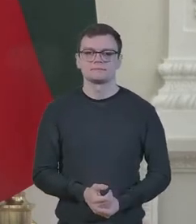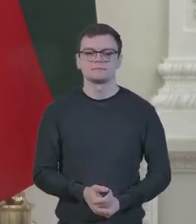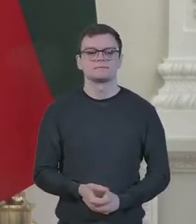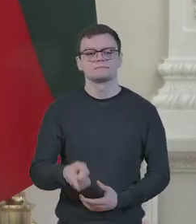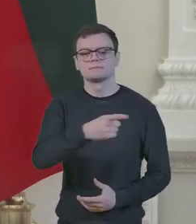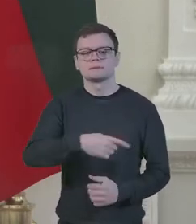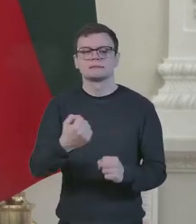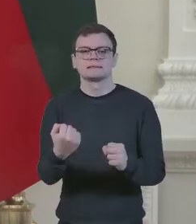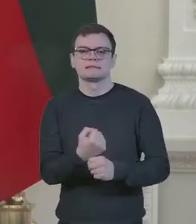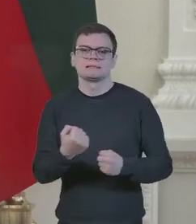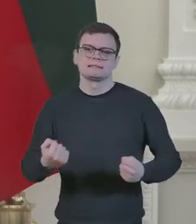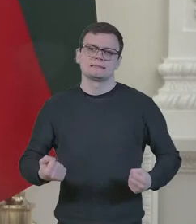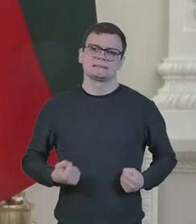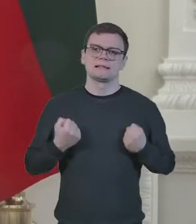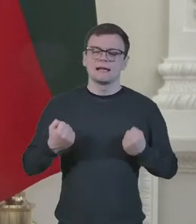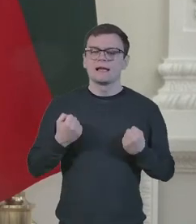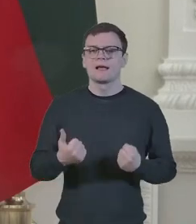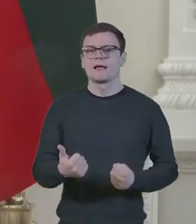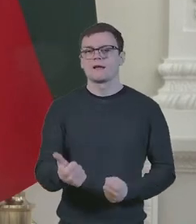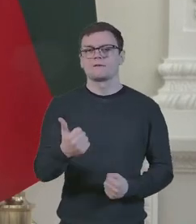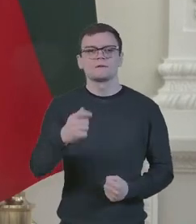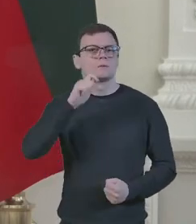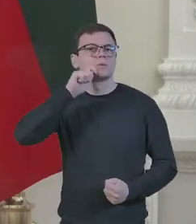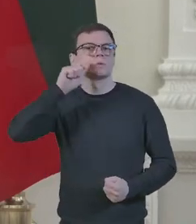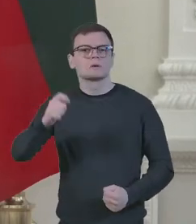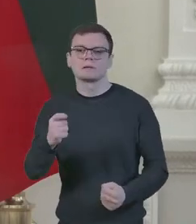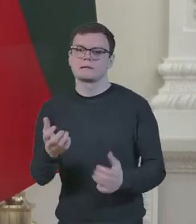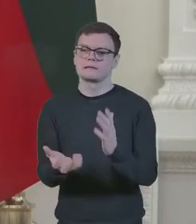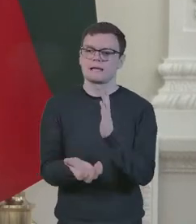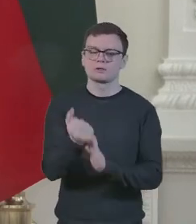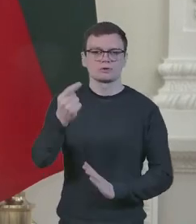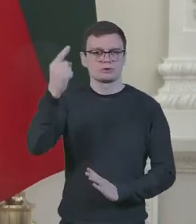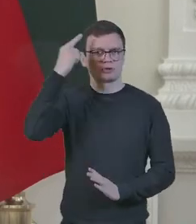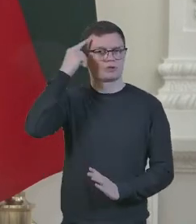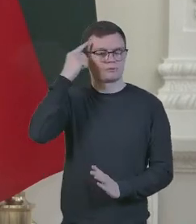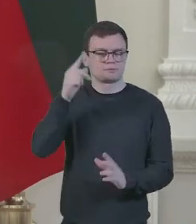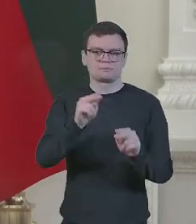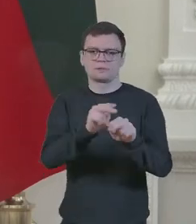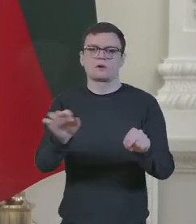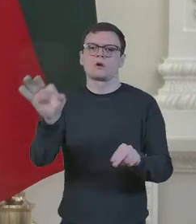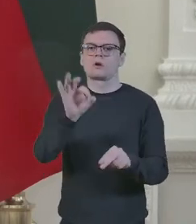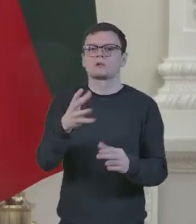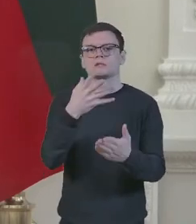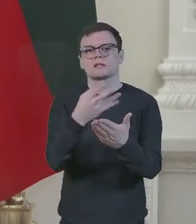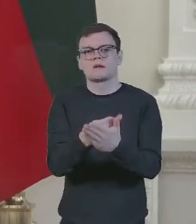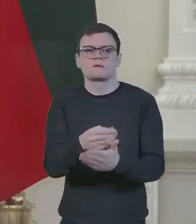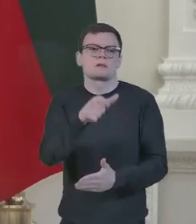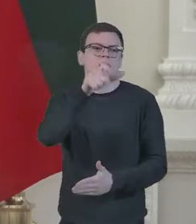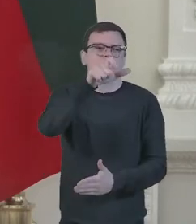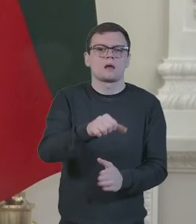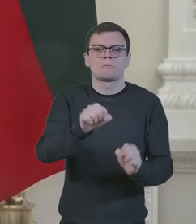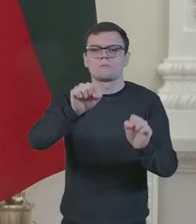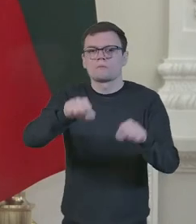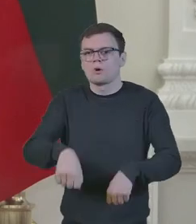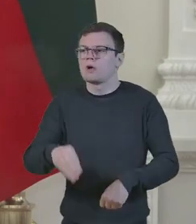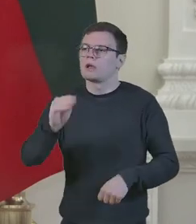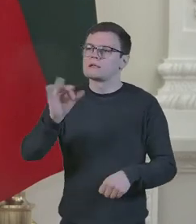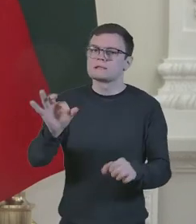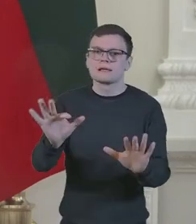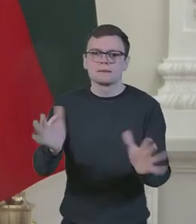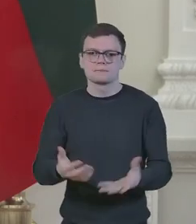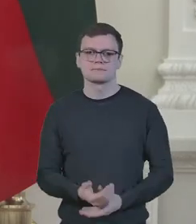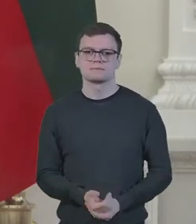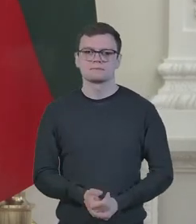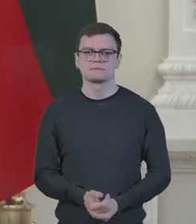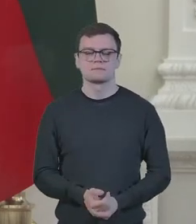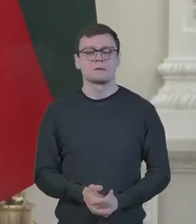viską, kad Ukraina gautų labai aiškų signalą dėl savo narystės Europos Sąjungoje ir tiek